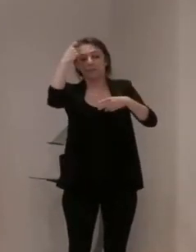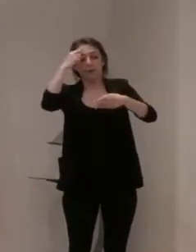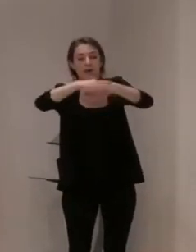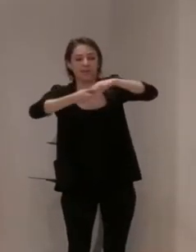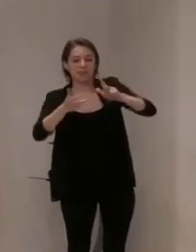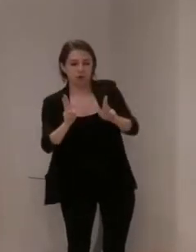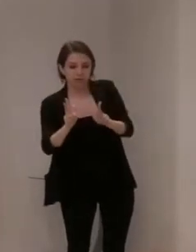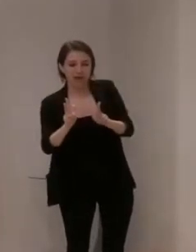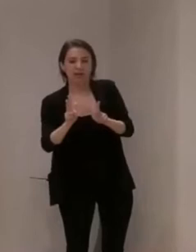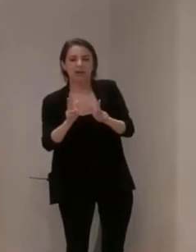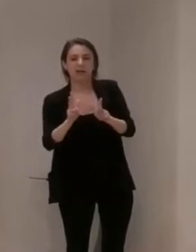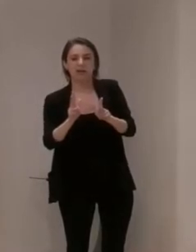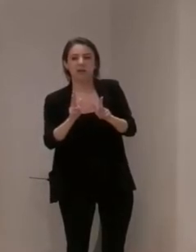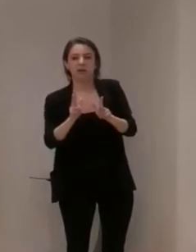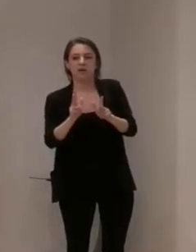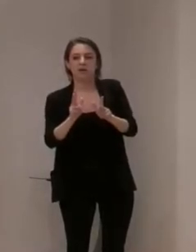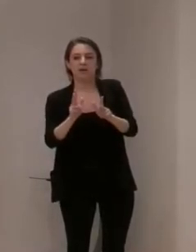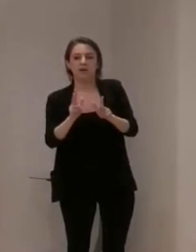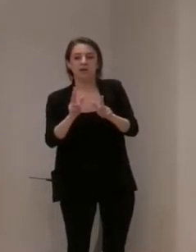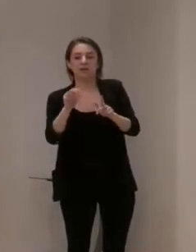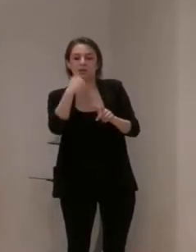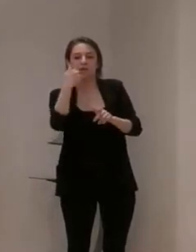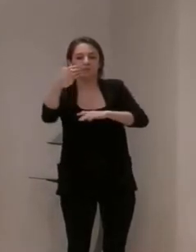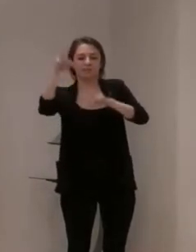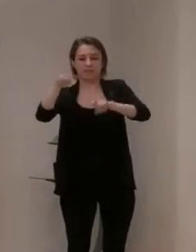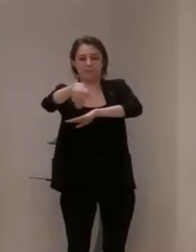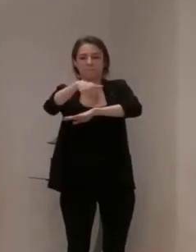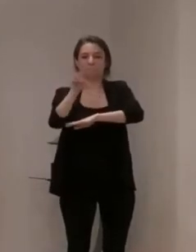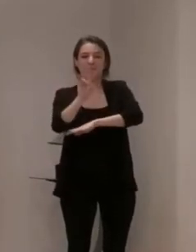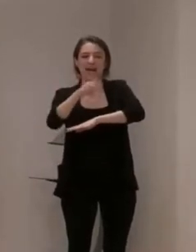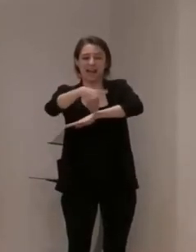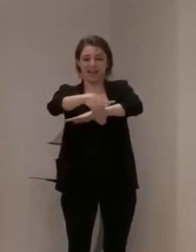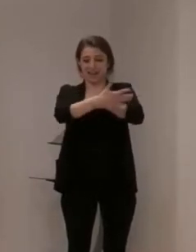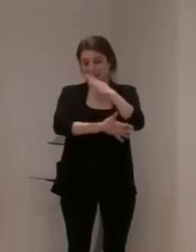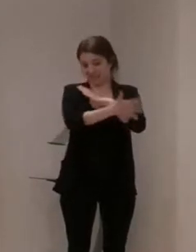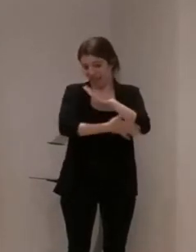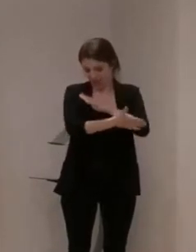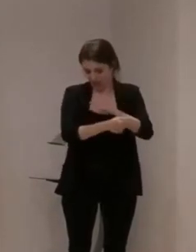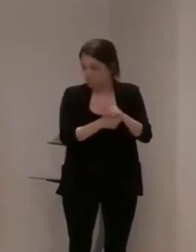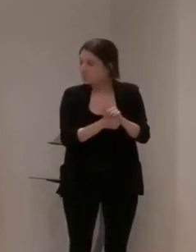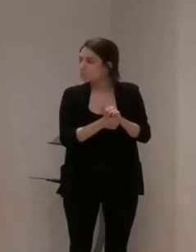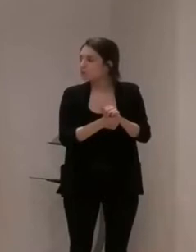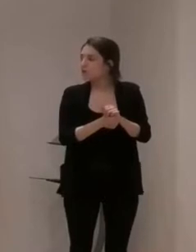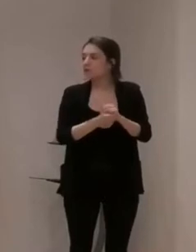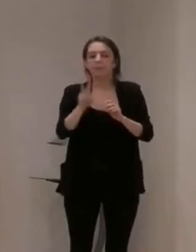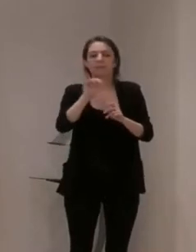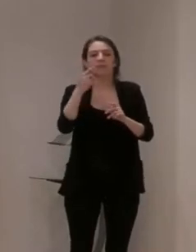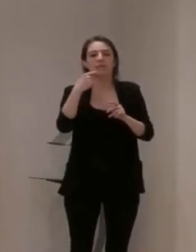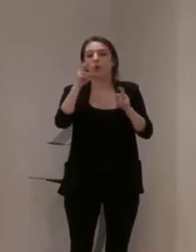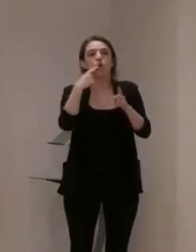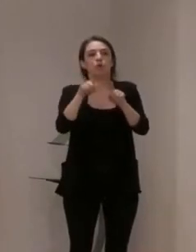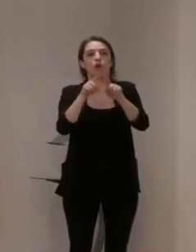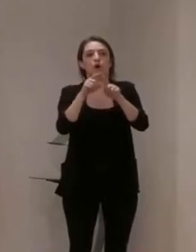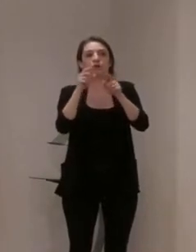molts, però la patata calenta que tenim avui aquí és via la Laietana 43, no? Això és el que anirà tot plegat. Vicenç, així ràpidament un